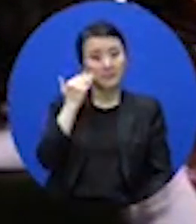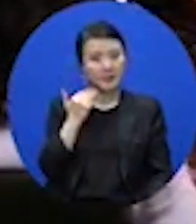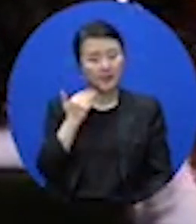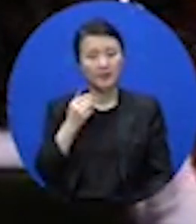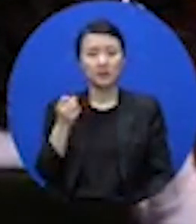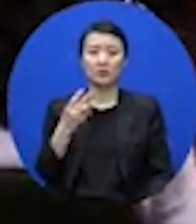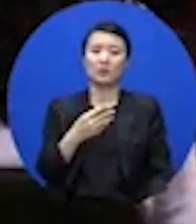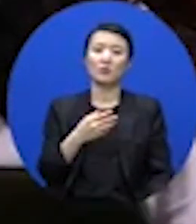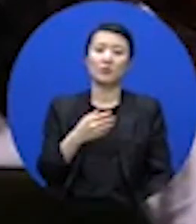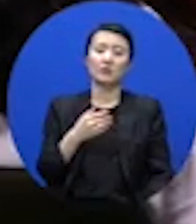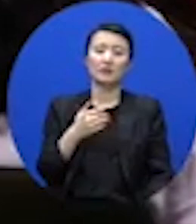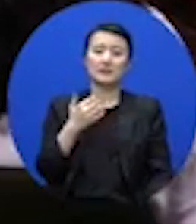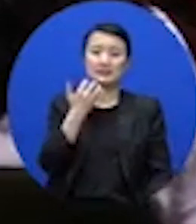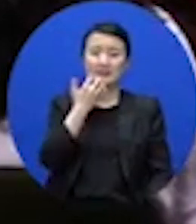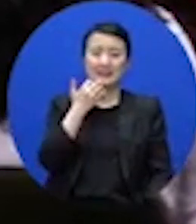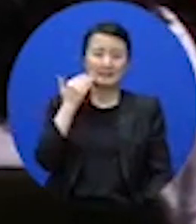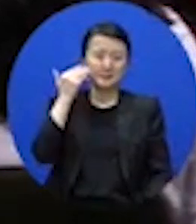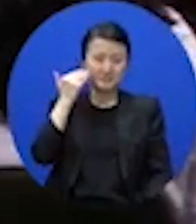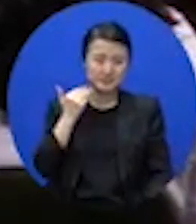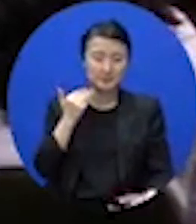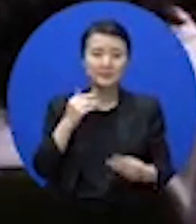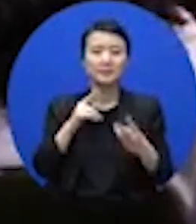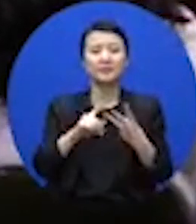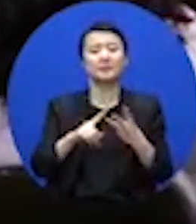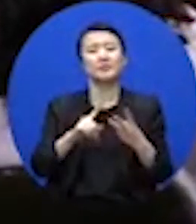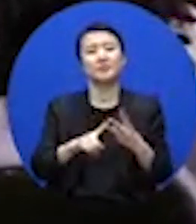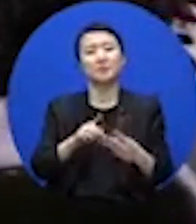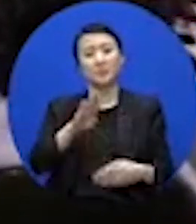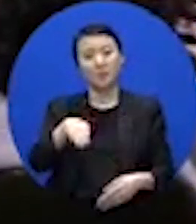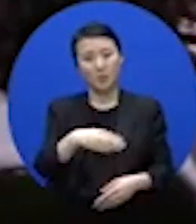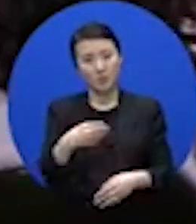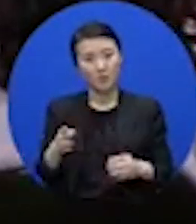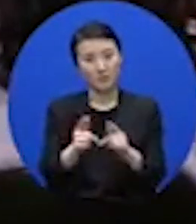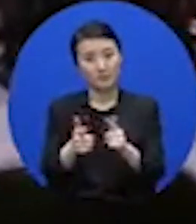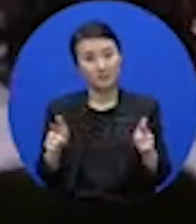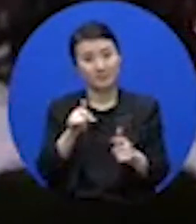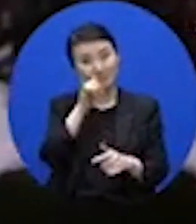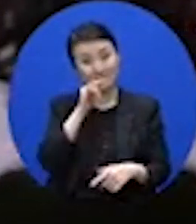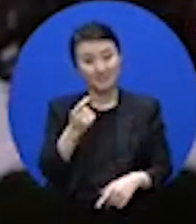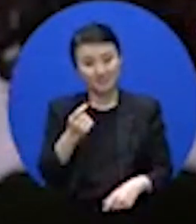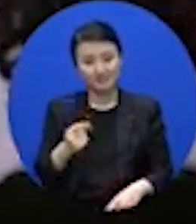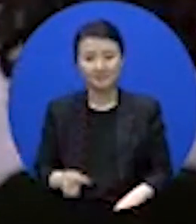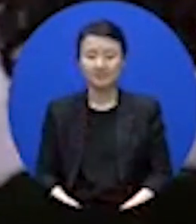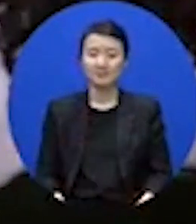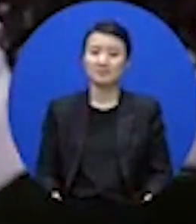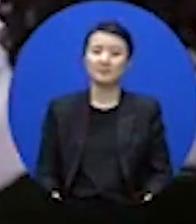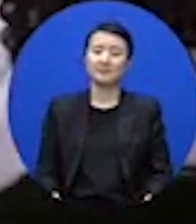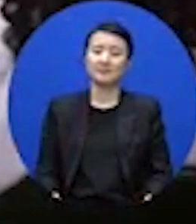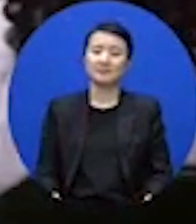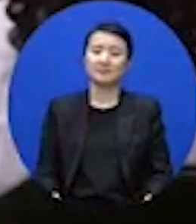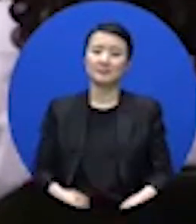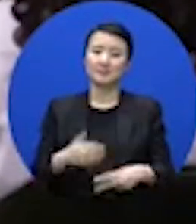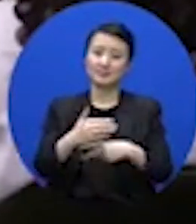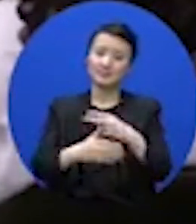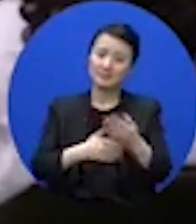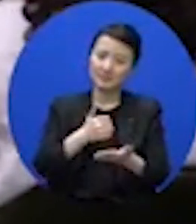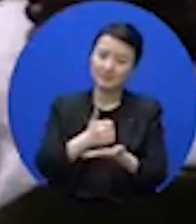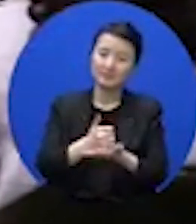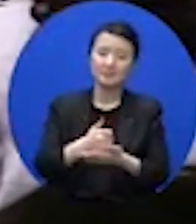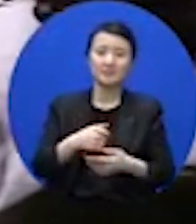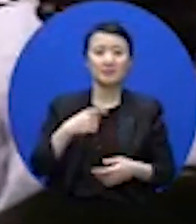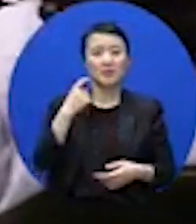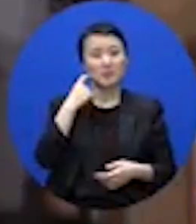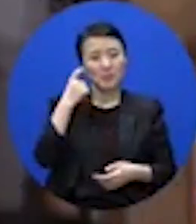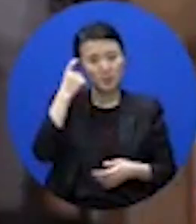남색, 보라색 이렇게 올라가죠. 그래서 저 위에 신선들이 주로 목사님들 뭐 그런 분들이